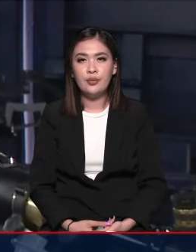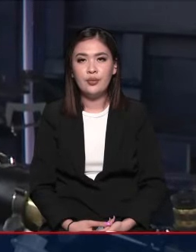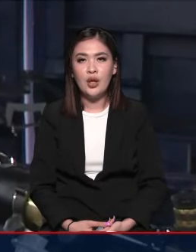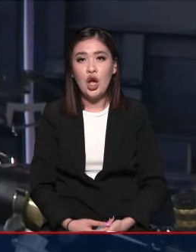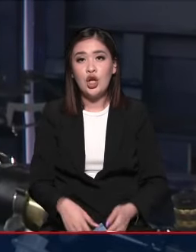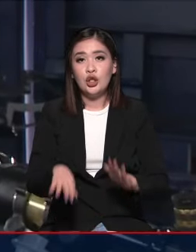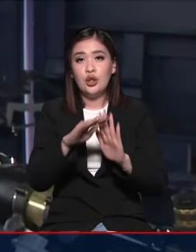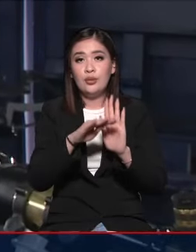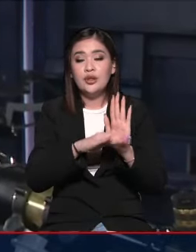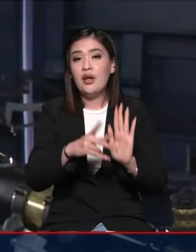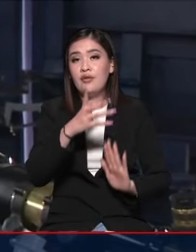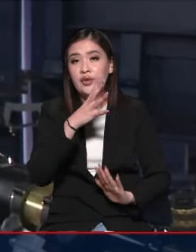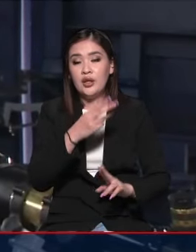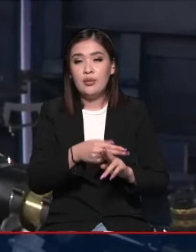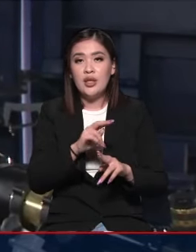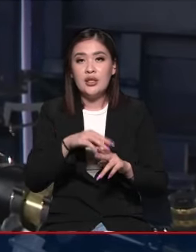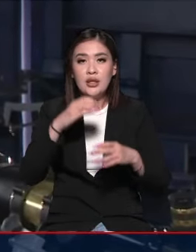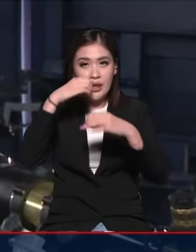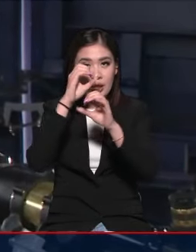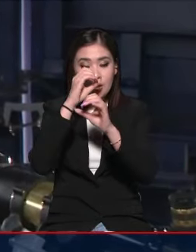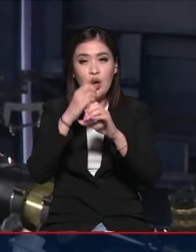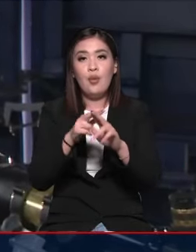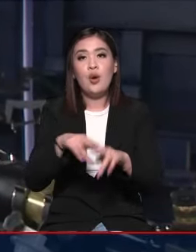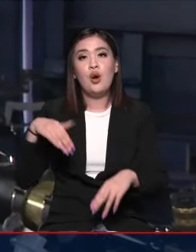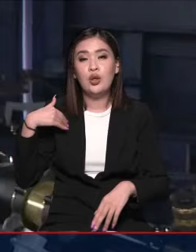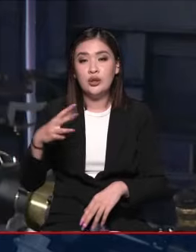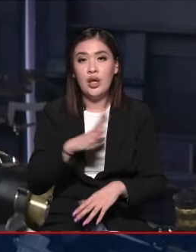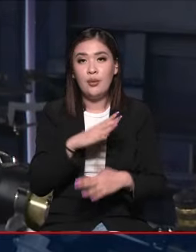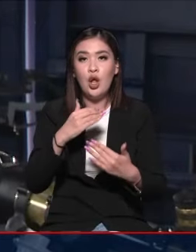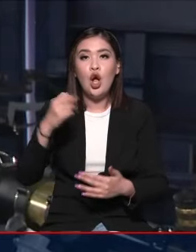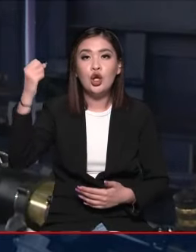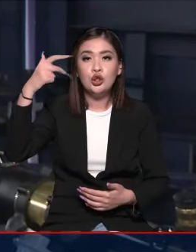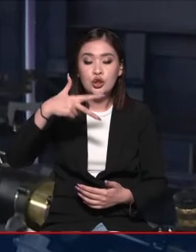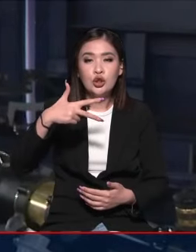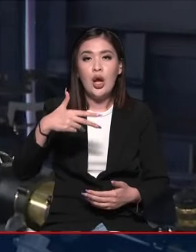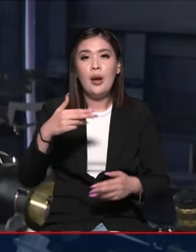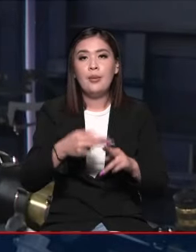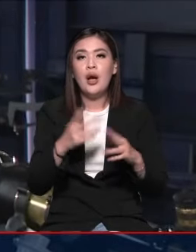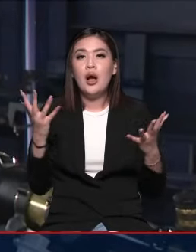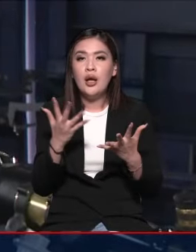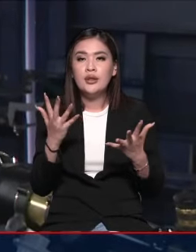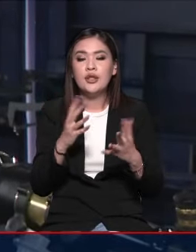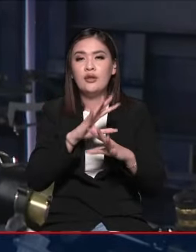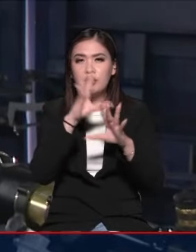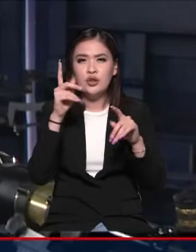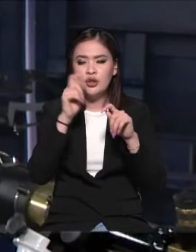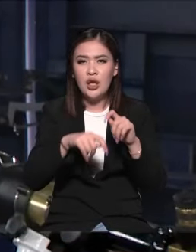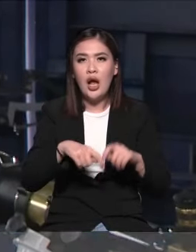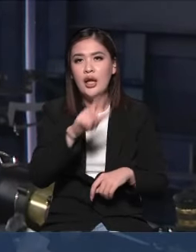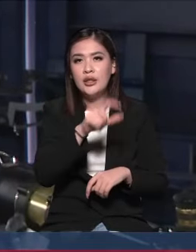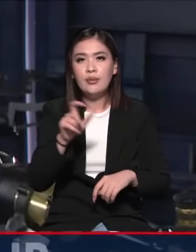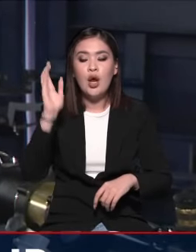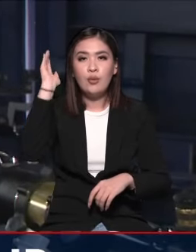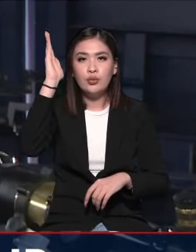Жоба барысында біз Коронадос телескопын қолдандық. Оның көмегімен күнді және оның белсенділігін бақыладық. Бұл зерттеулер адамдарға болашақта